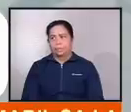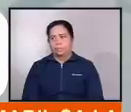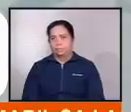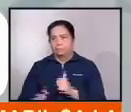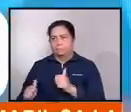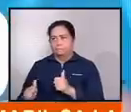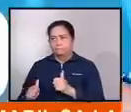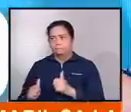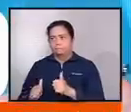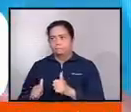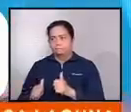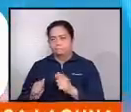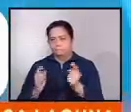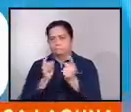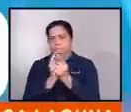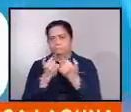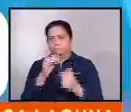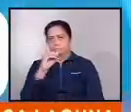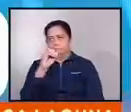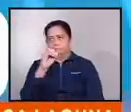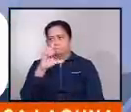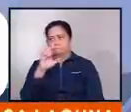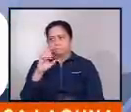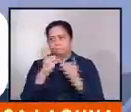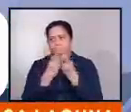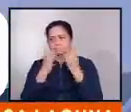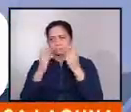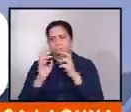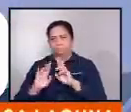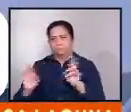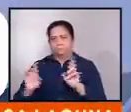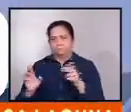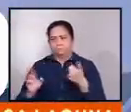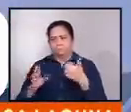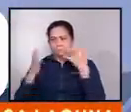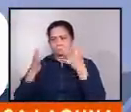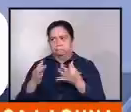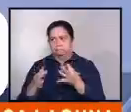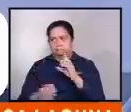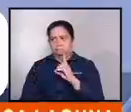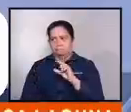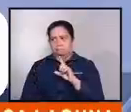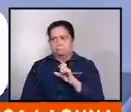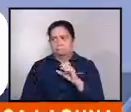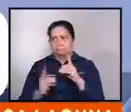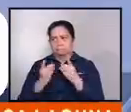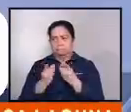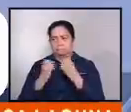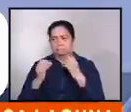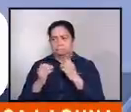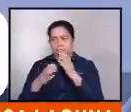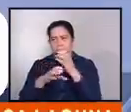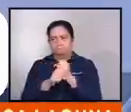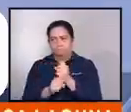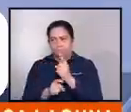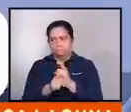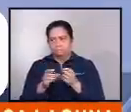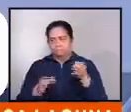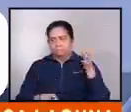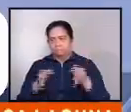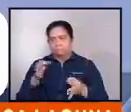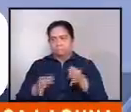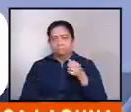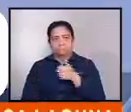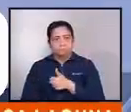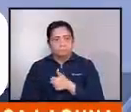na 'yan. Pero ilalapit po namin ito sa Dole ha, sa DepEd. So maging ready ka lang kung ano maging desisyon ng Dole at DepEd para makuha tayo ng tamang hustisya rito.